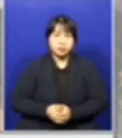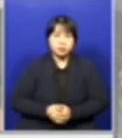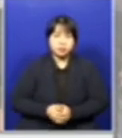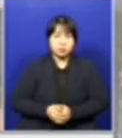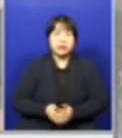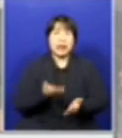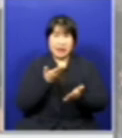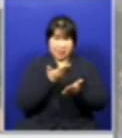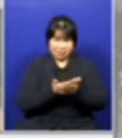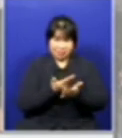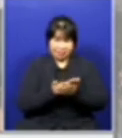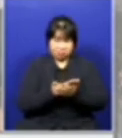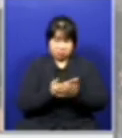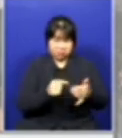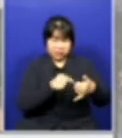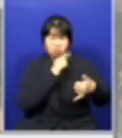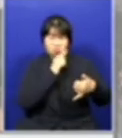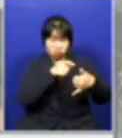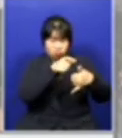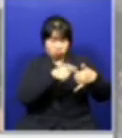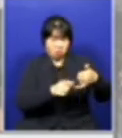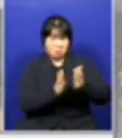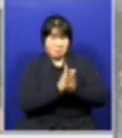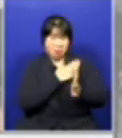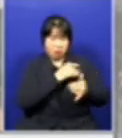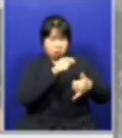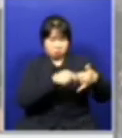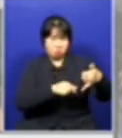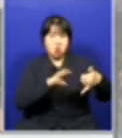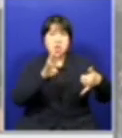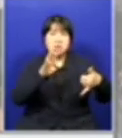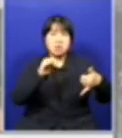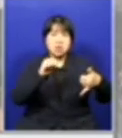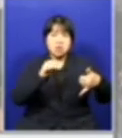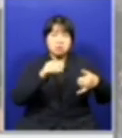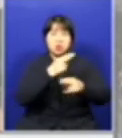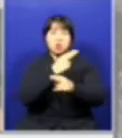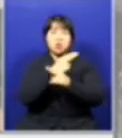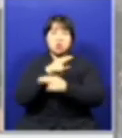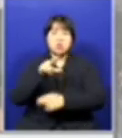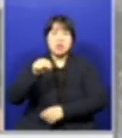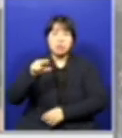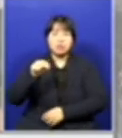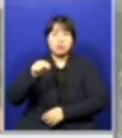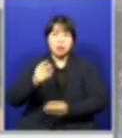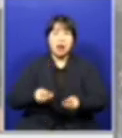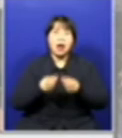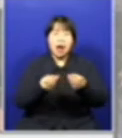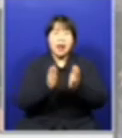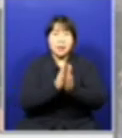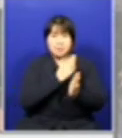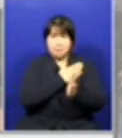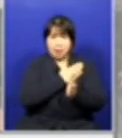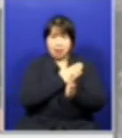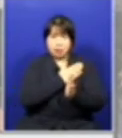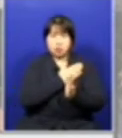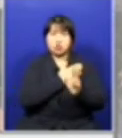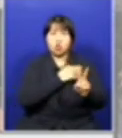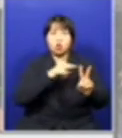40บาทต่อ1รูปเป็นจำนวน20,000รูประยะเวลา30วัน